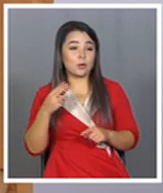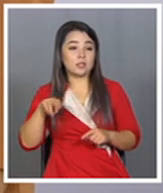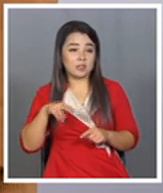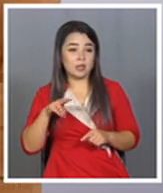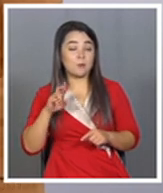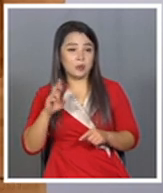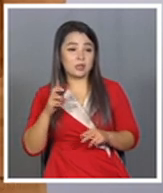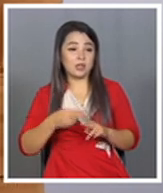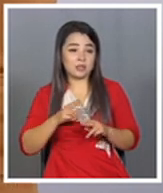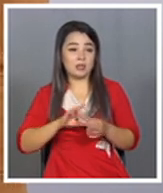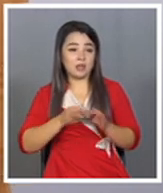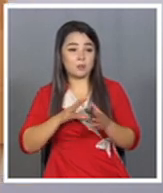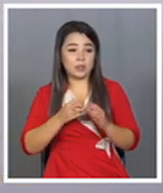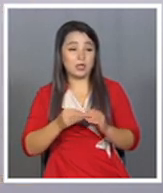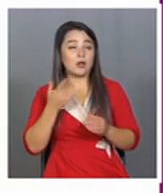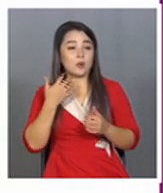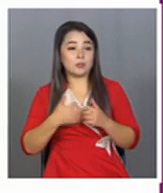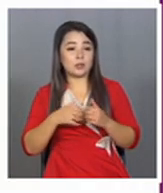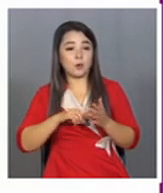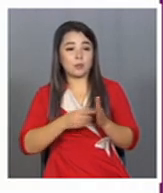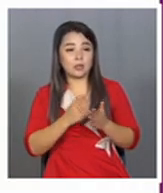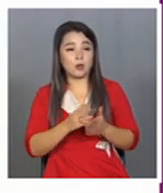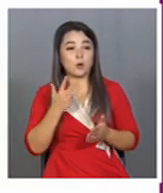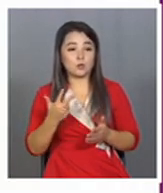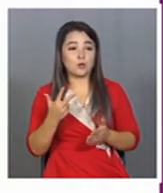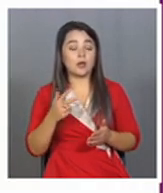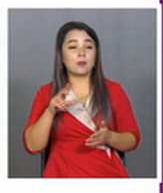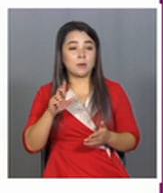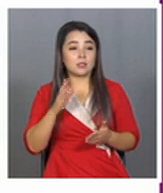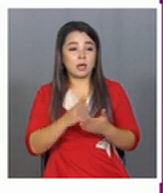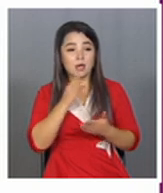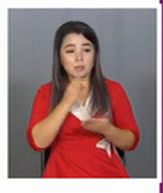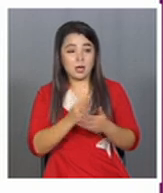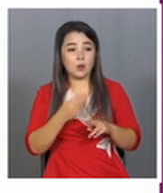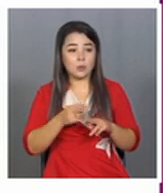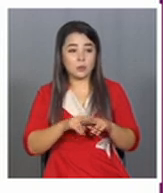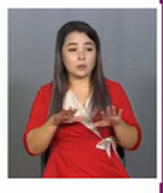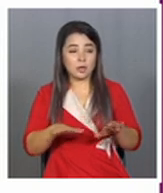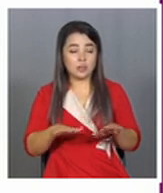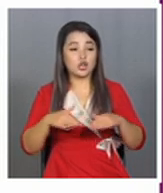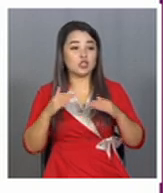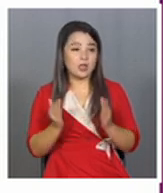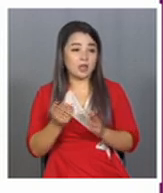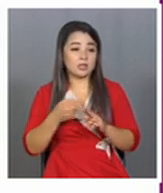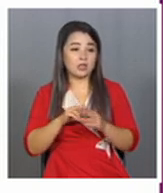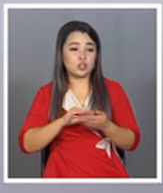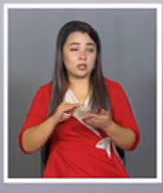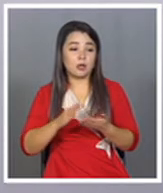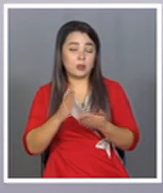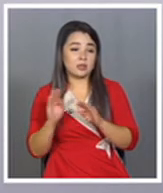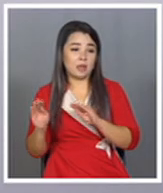көбейтілгенді. Бұл жерде ортақ көбейткіш 3Б екен көріп тұрсыздар. Олай болса, оны жақшаның сыртына шығарып